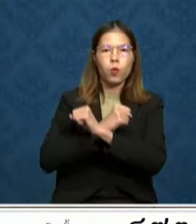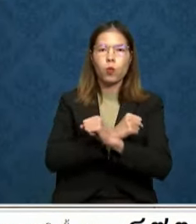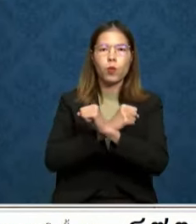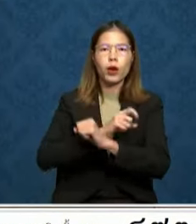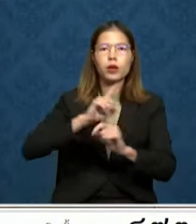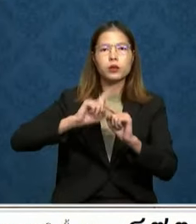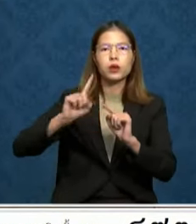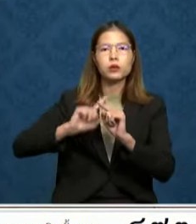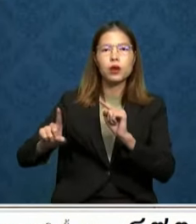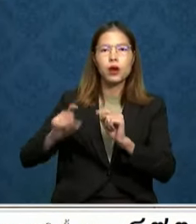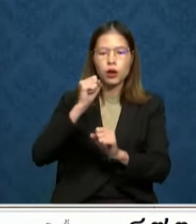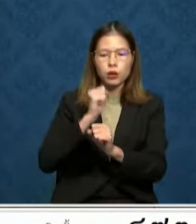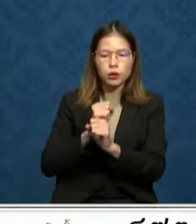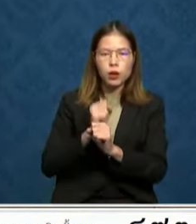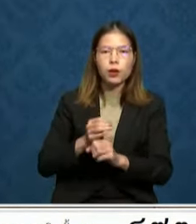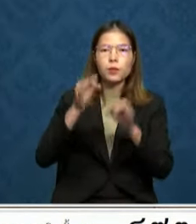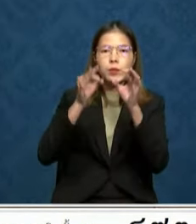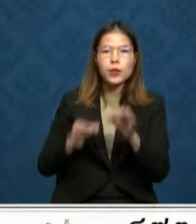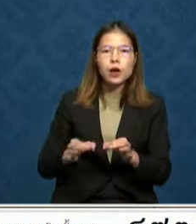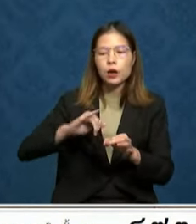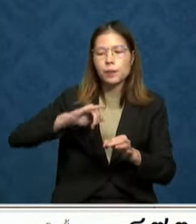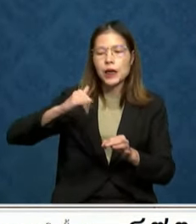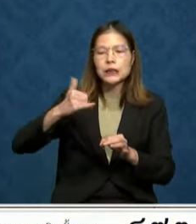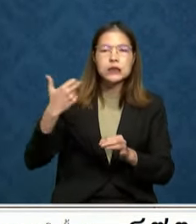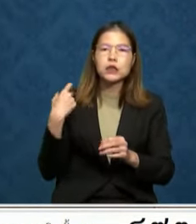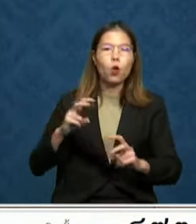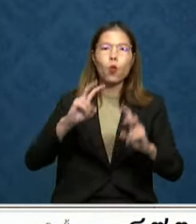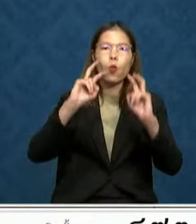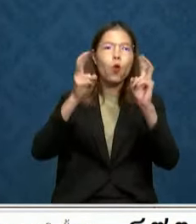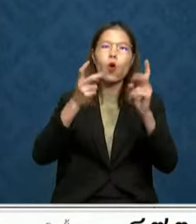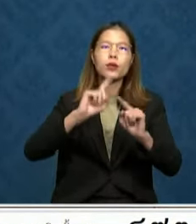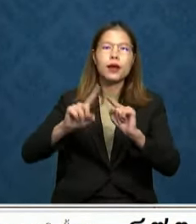ทำประชามติไม่วจะเรื่องอะไรก็ตามแต่